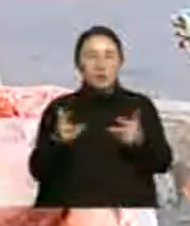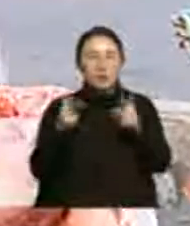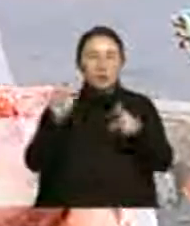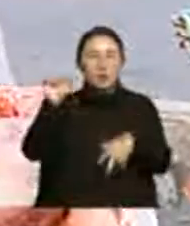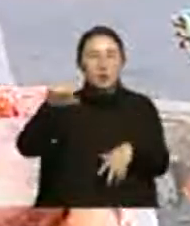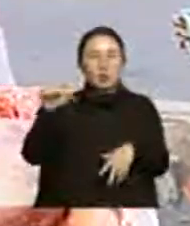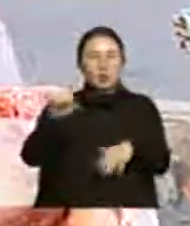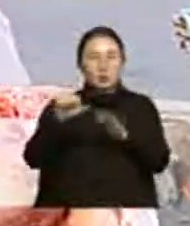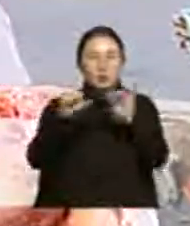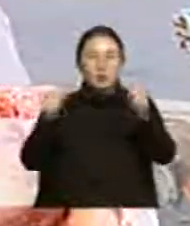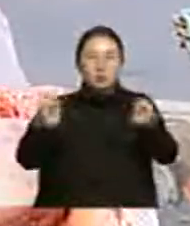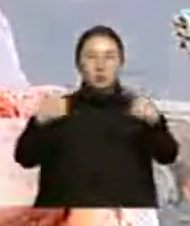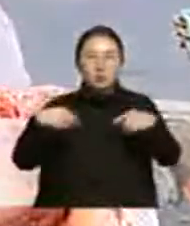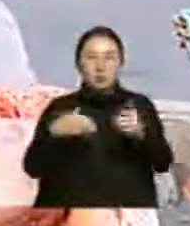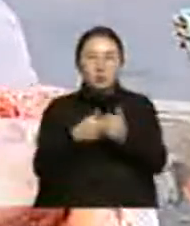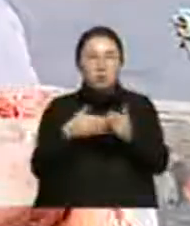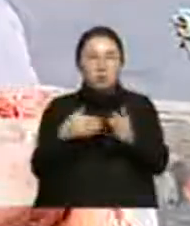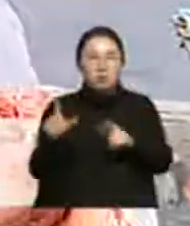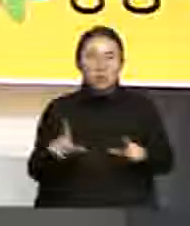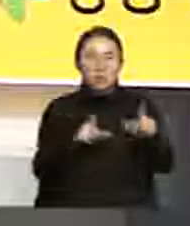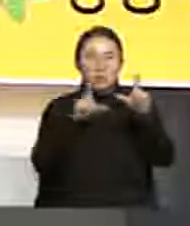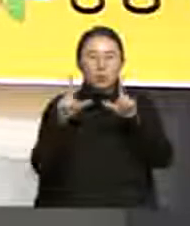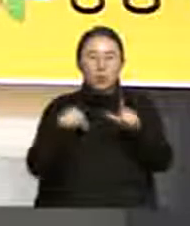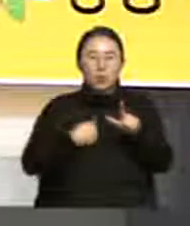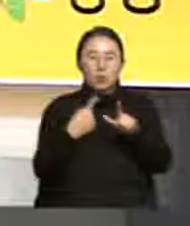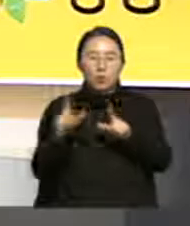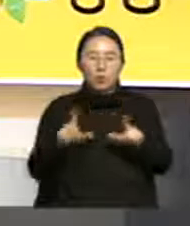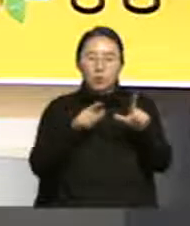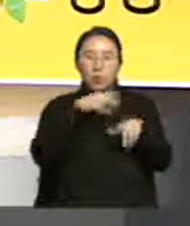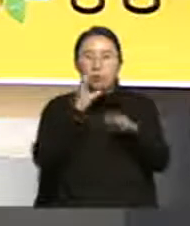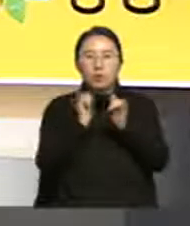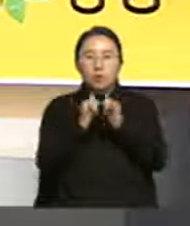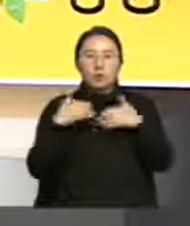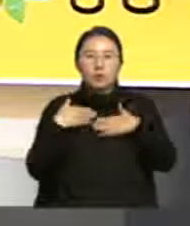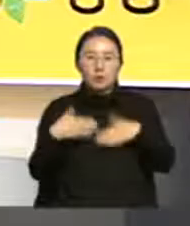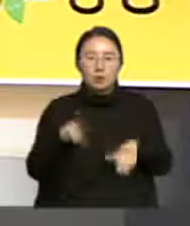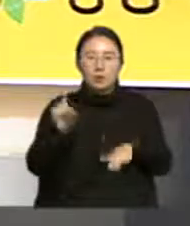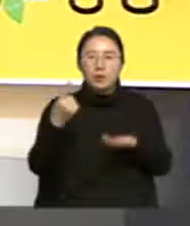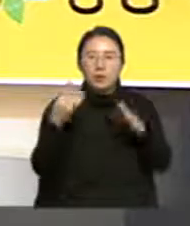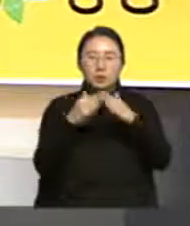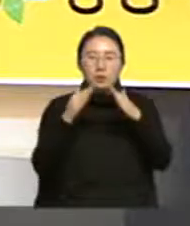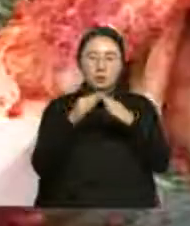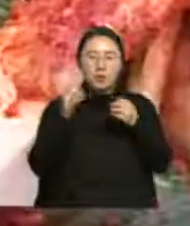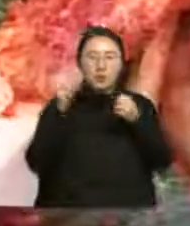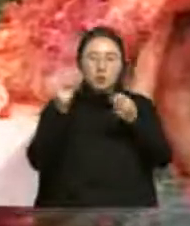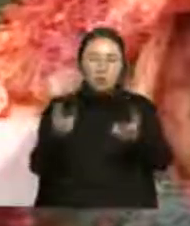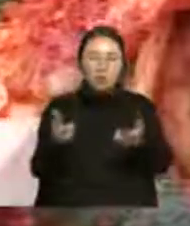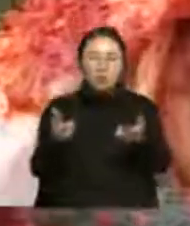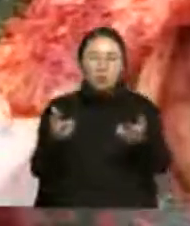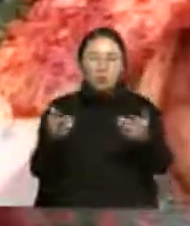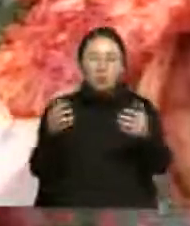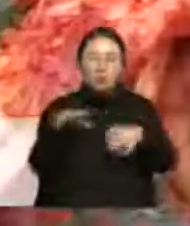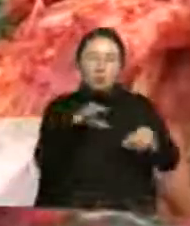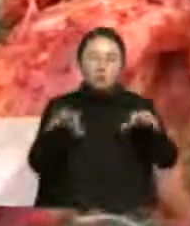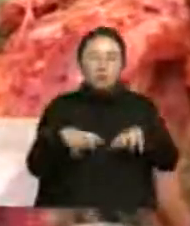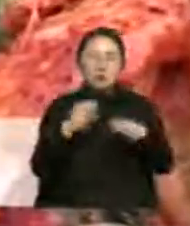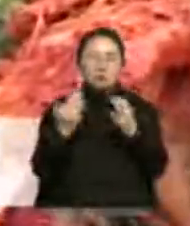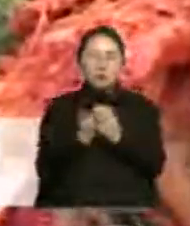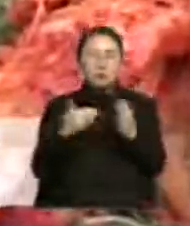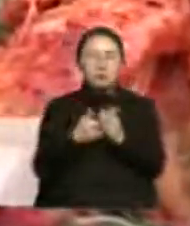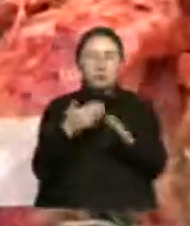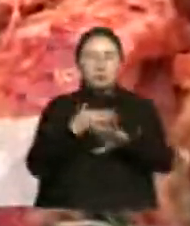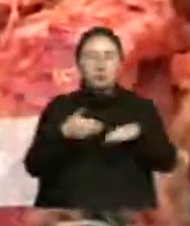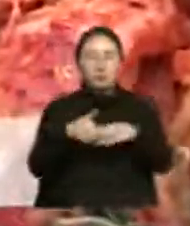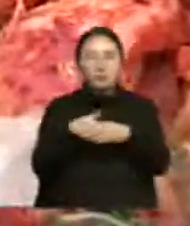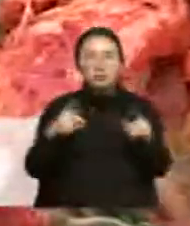봉사자 50여 명이 참석해 강동구에 거주하는 독거노인과 취약계층 100가구에 전달할 김장을 담갔습니다. 이어